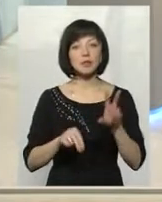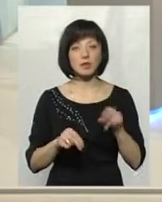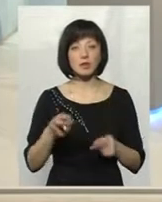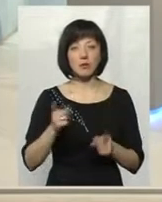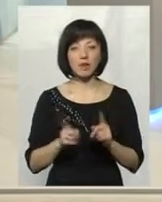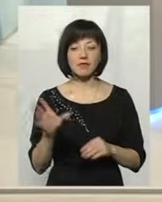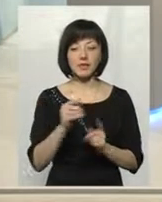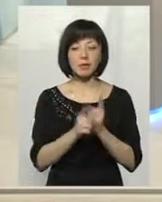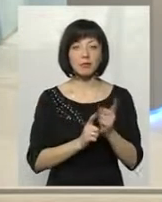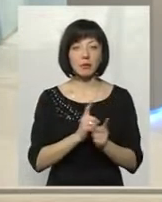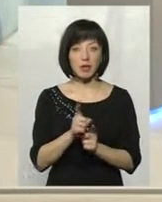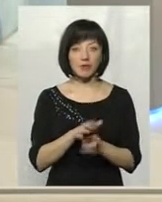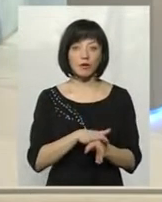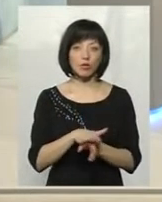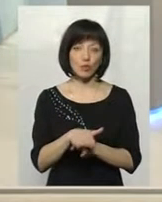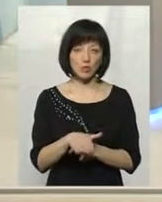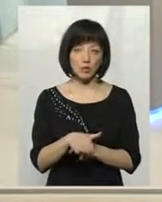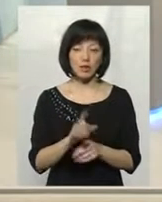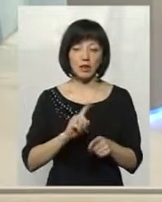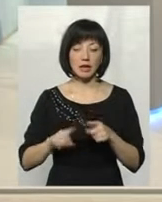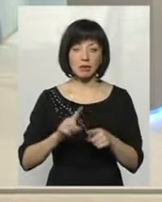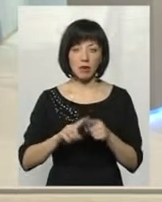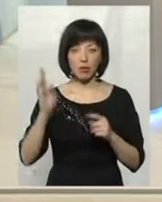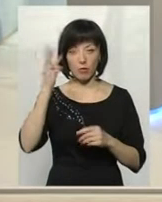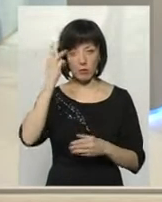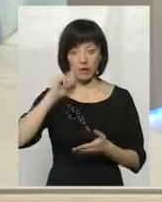справді всі зміни, які відбудуться незабаром у